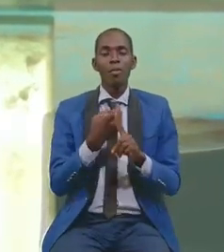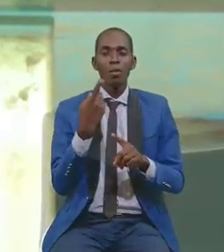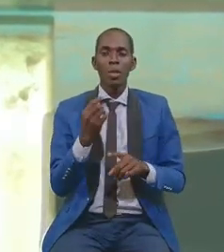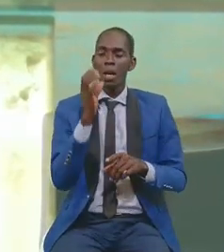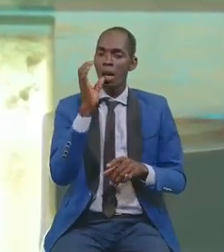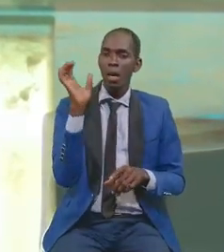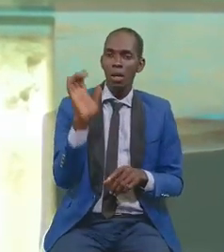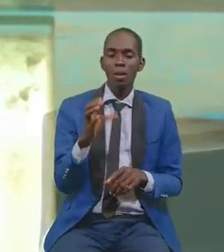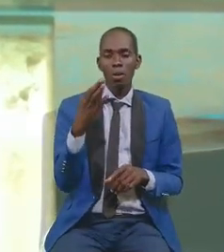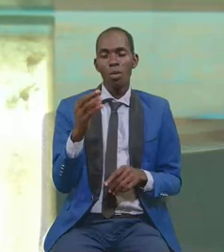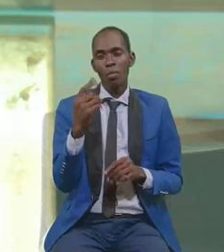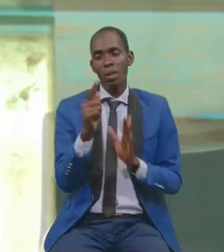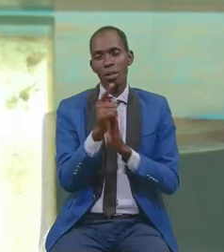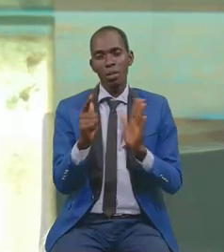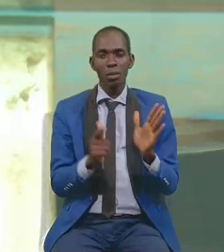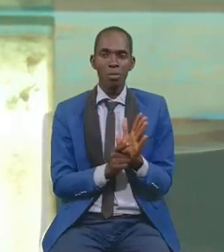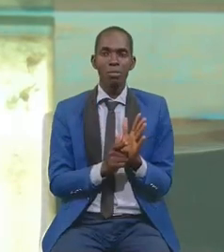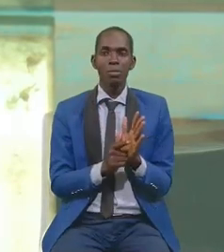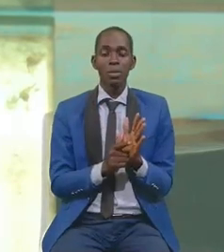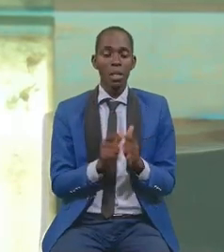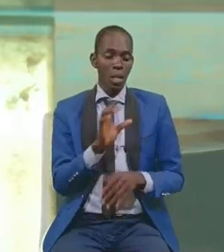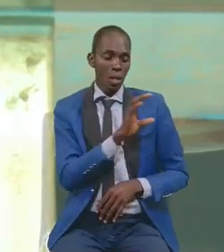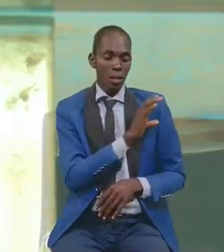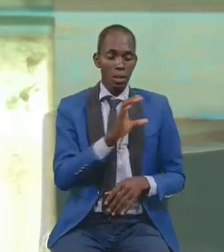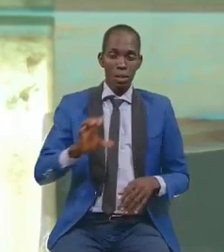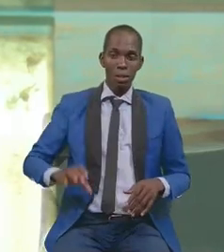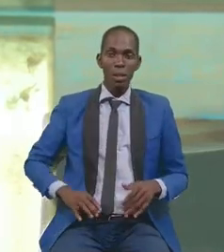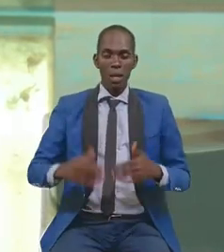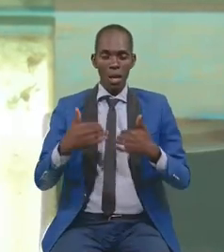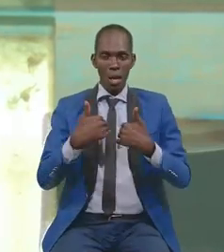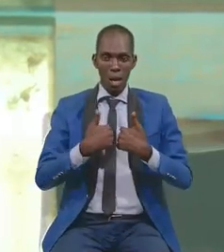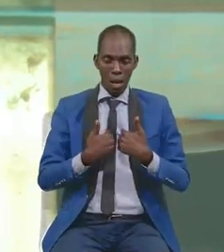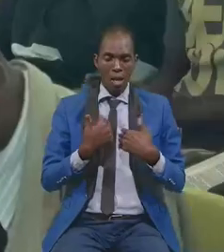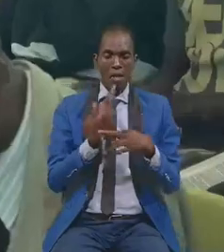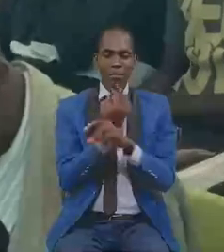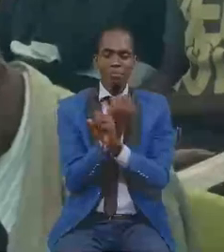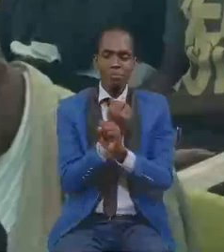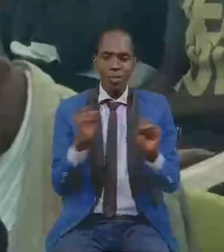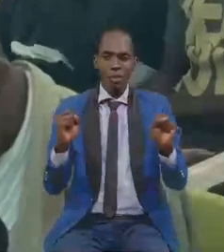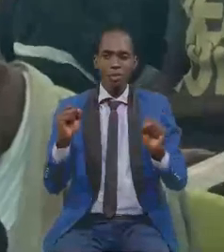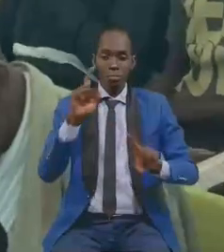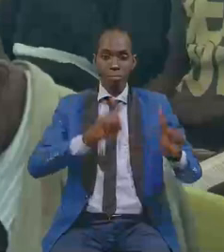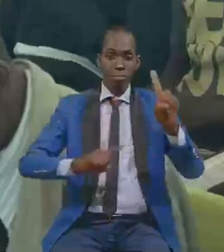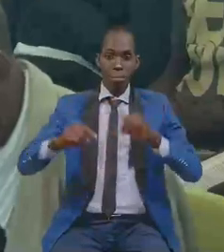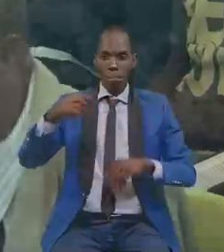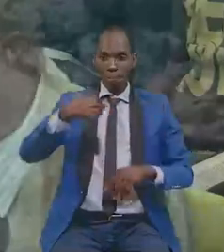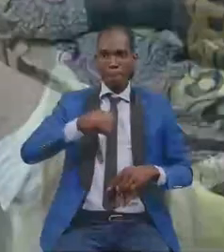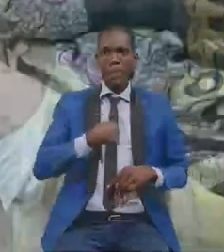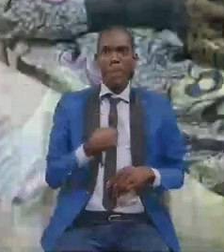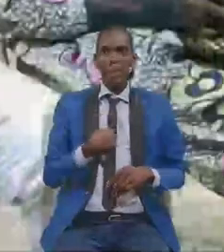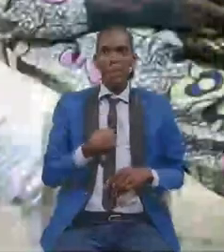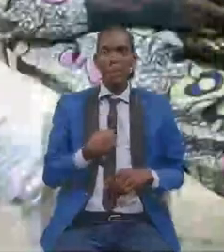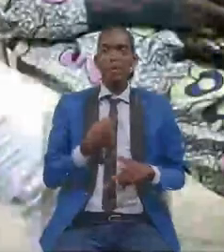loi. Christ nous a rachetés. Christ m'a racheté de